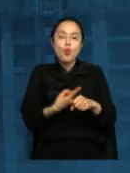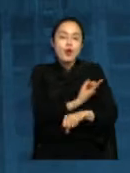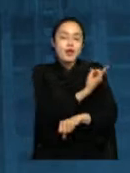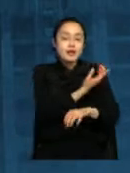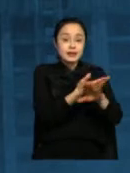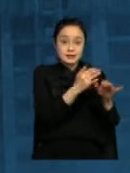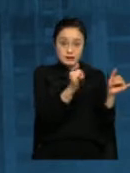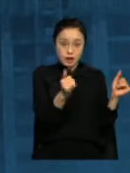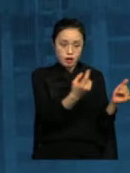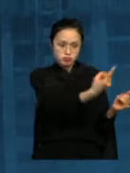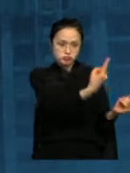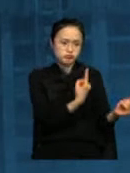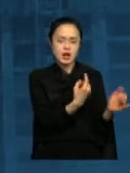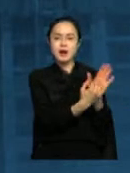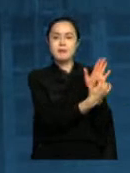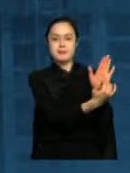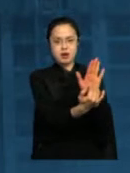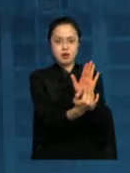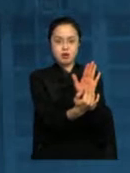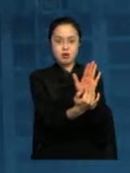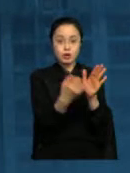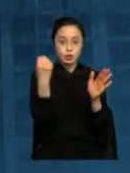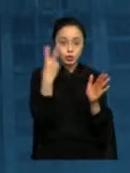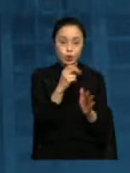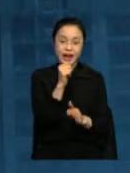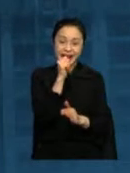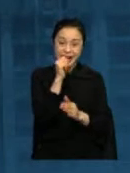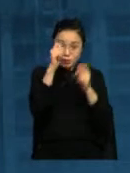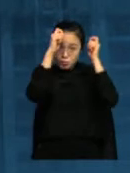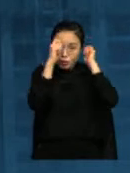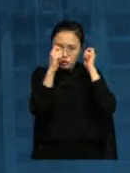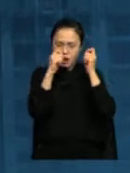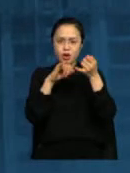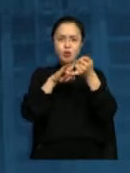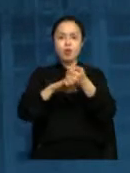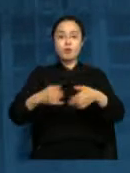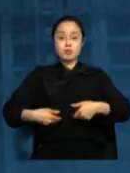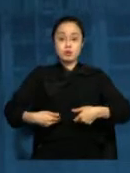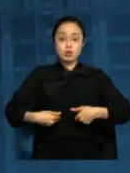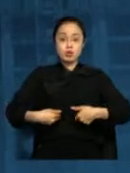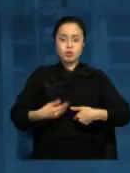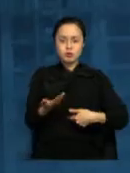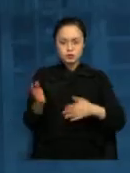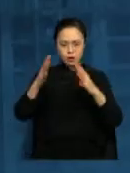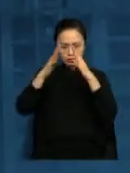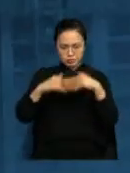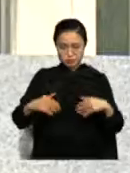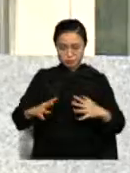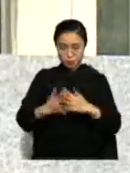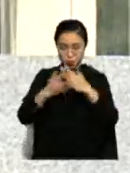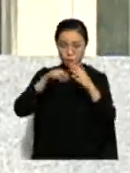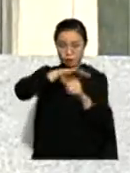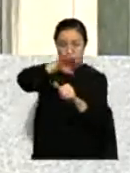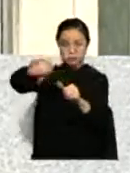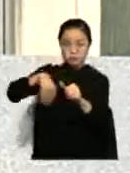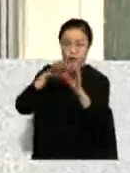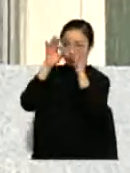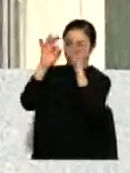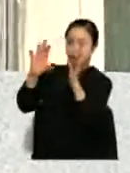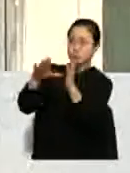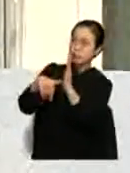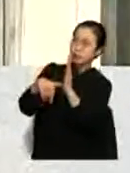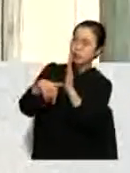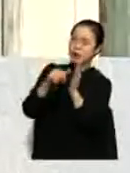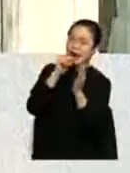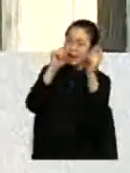하고 작업자에게 안전모를 착용하도록 명시하고 있지만 리모델링이 진행되고 있는 본관 공사장에선 민원인들이 오가는